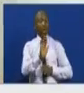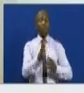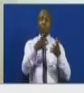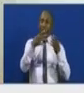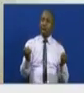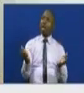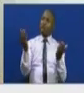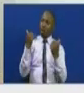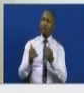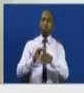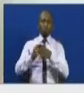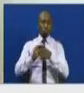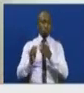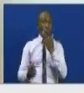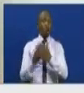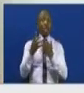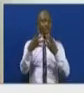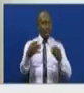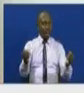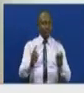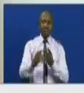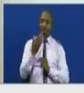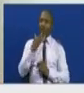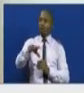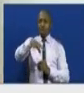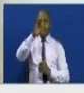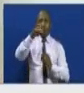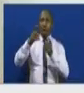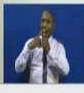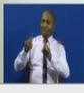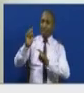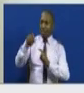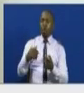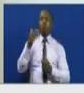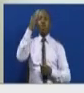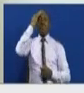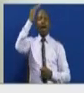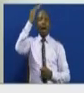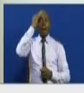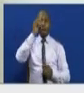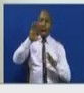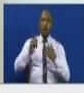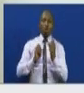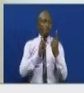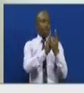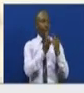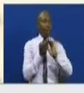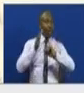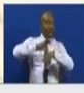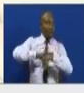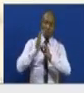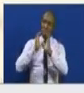madhara. Na ndio maana nikasema ni bora kuchagua mimea ambayo una taaluma nayo au unana na wataalamu, wasiliana na